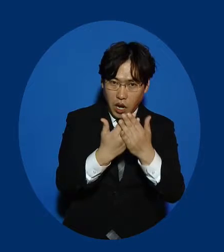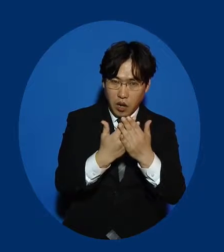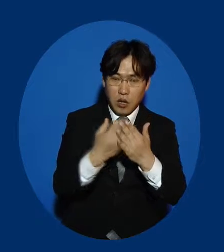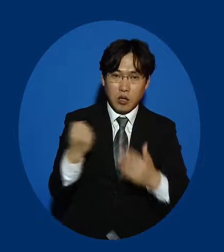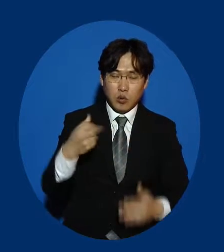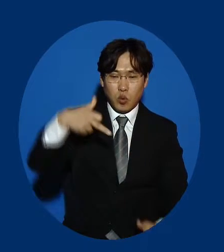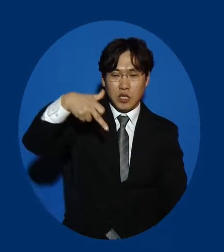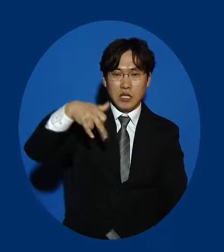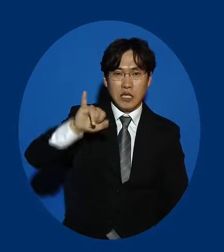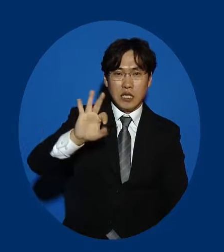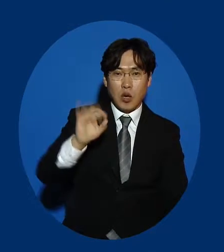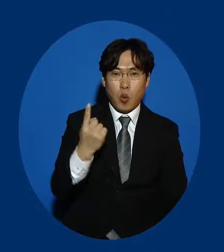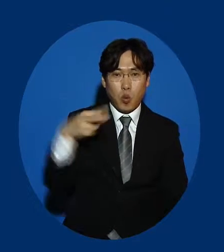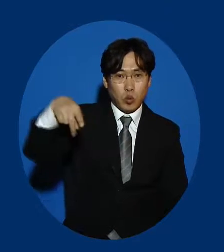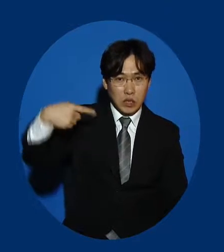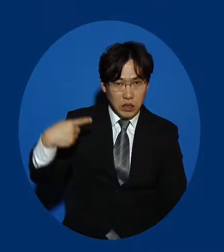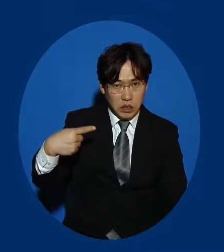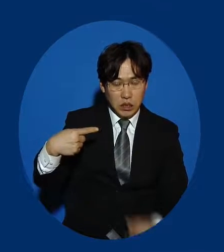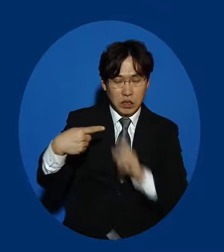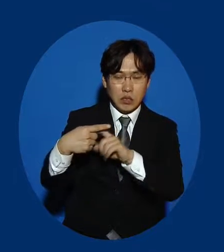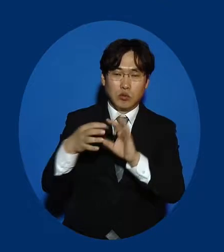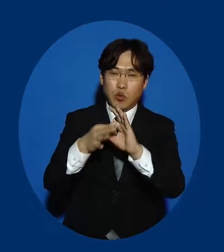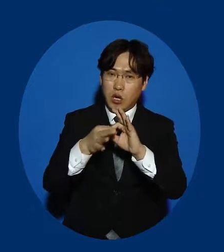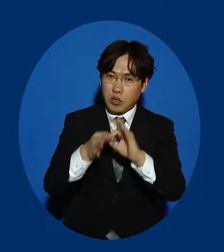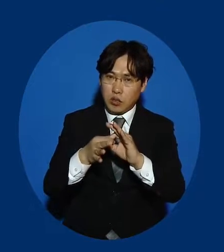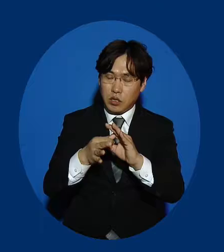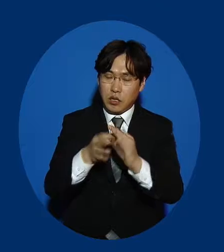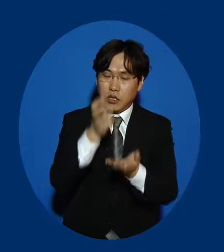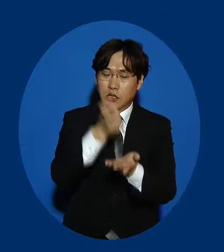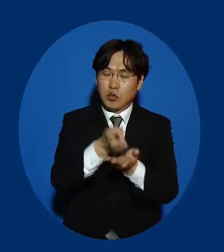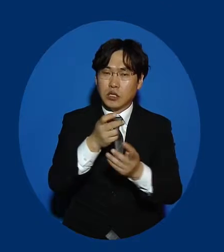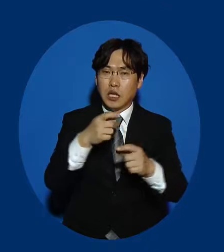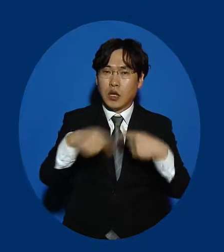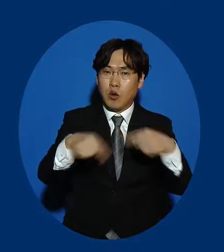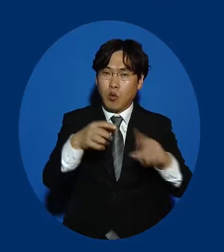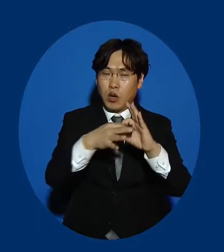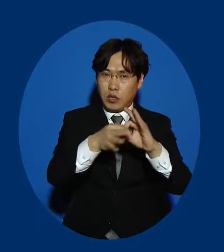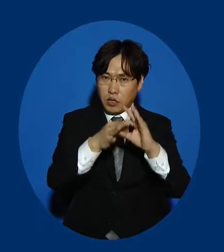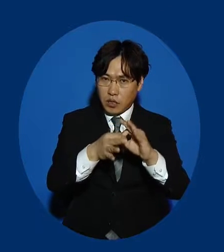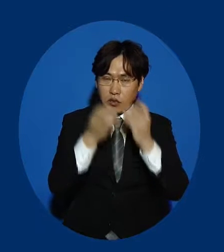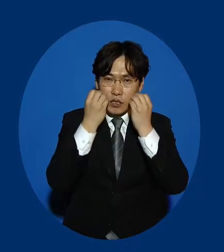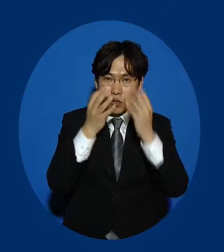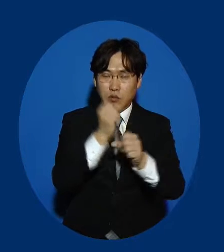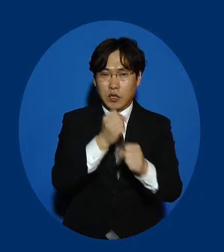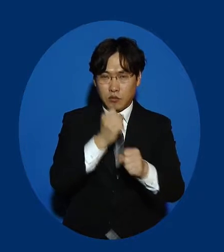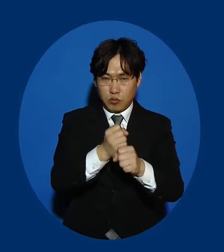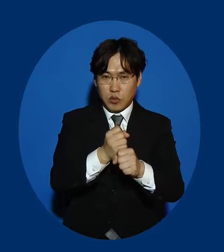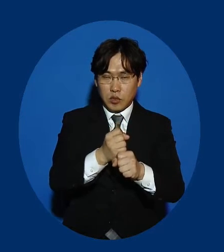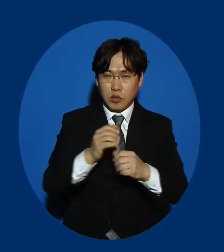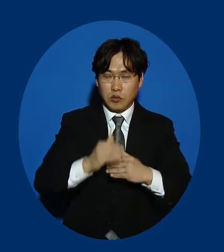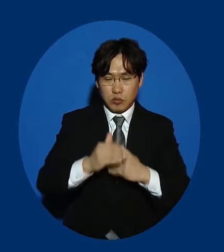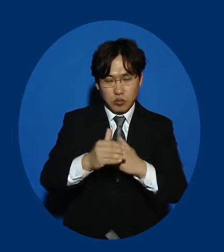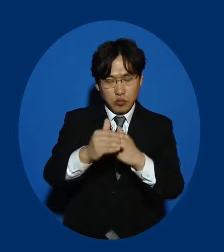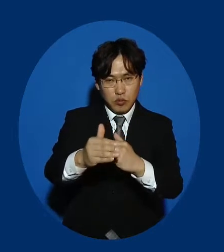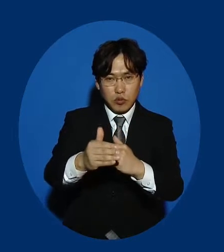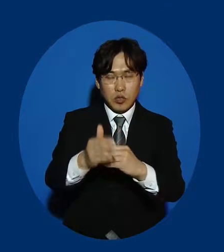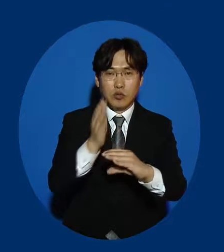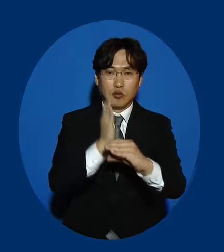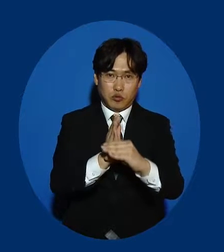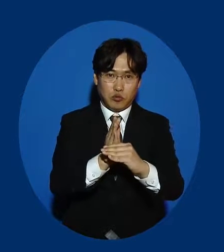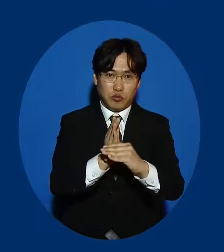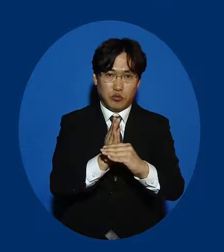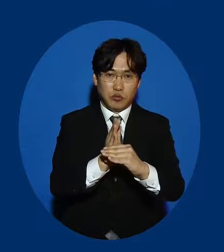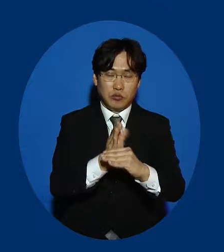키오스크의 접근성을 높이는 문제들 여러 가지 그 정책들을 지금 내놨습니다. 내놨고 굉장히 긍정적으로 바라보는 있습니다.